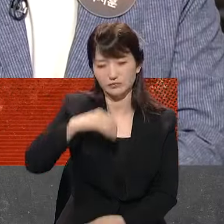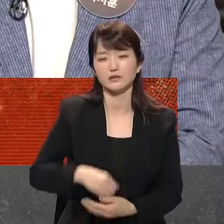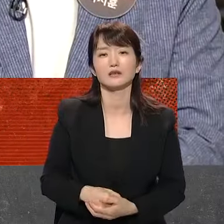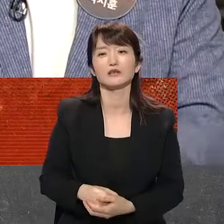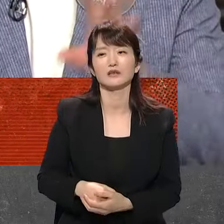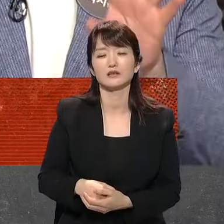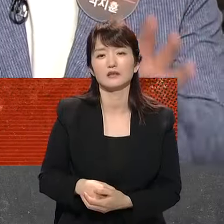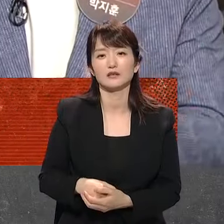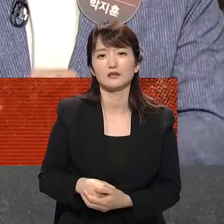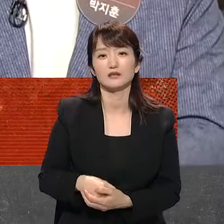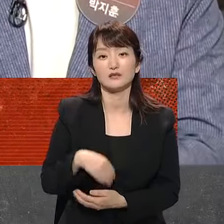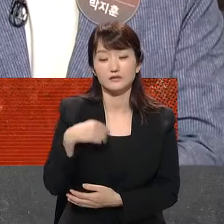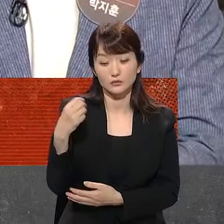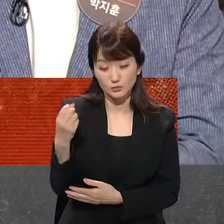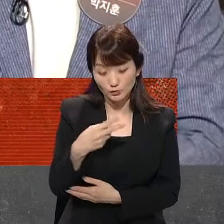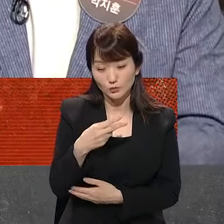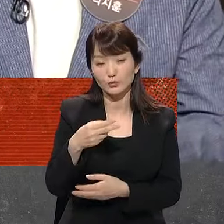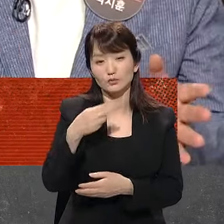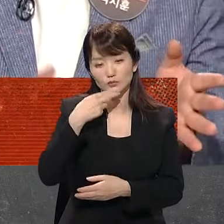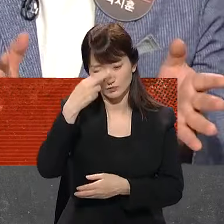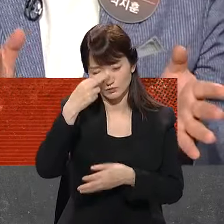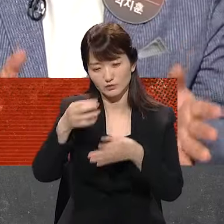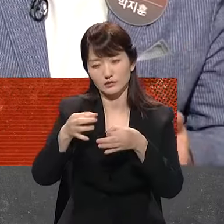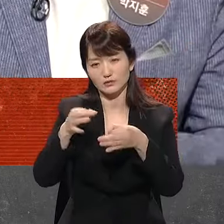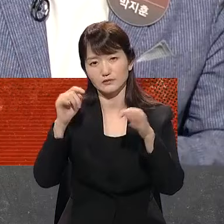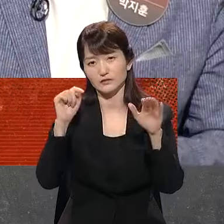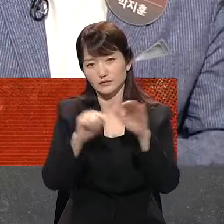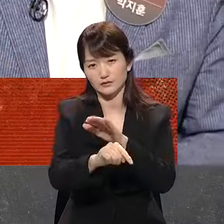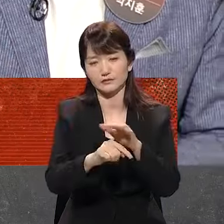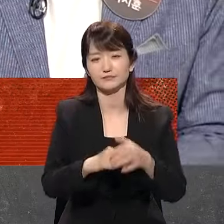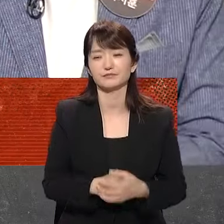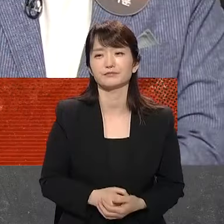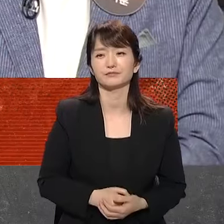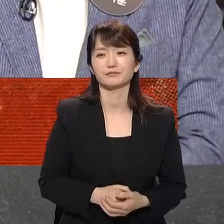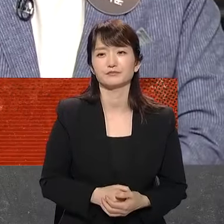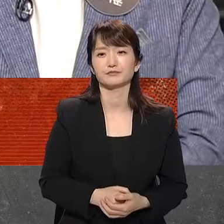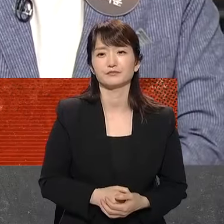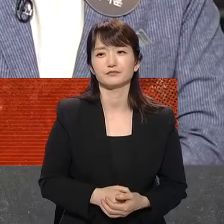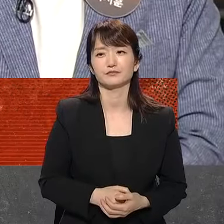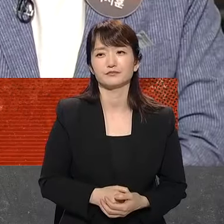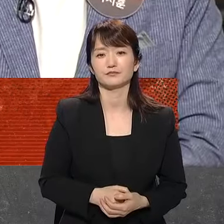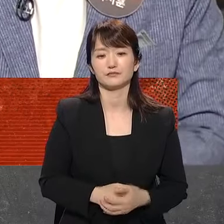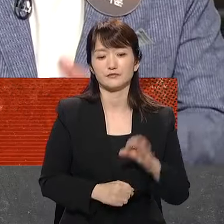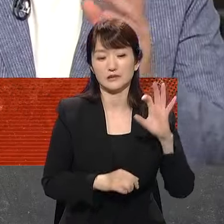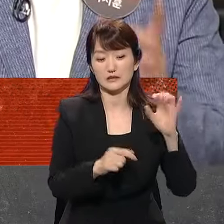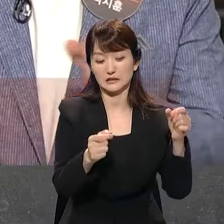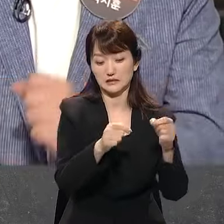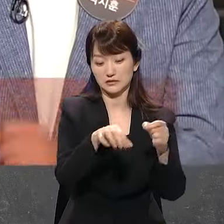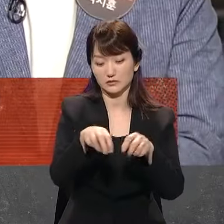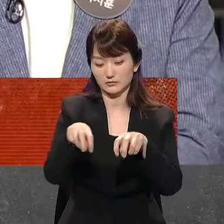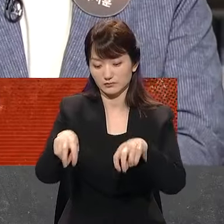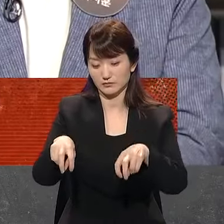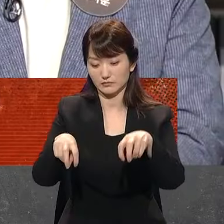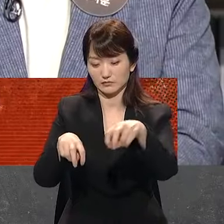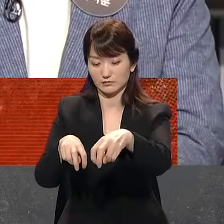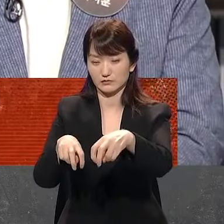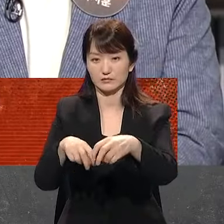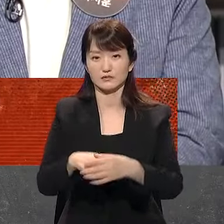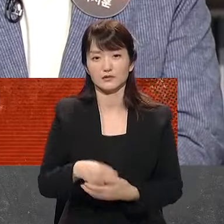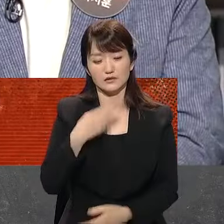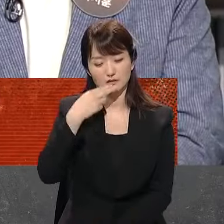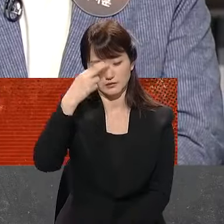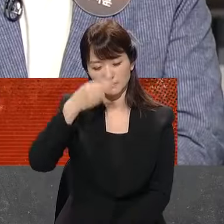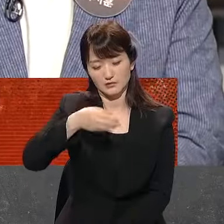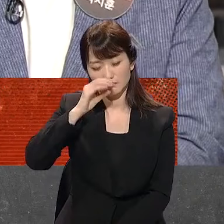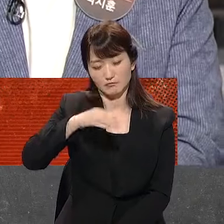왔던 거 같아요 화장실 옆에 이렇게 자석을 잡은 다음에 많이 취한 상태에서 저 상태에서 지금 보신 바와